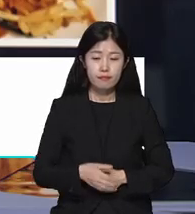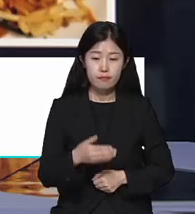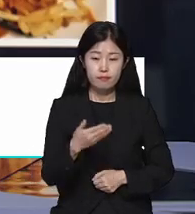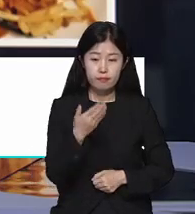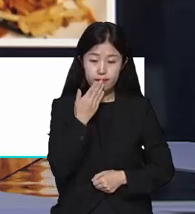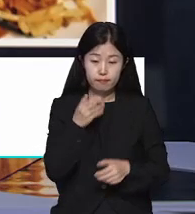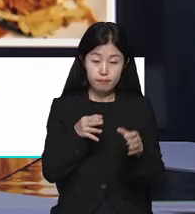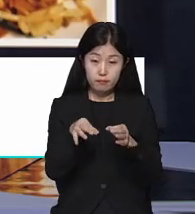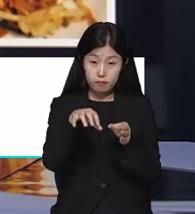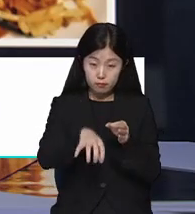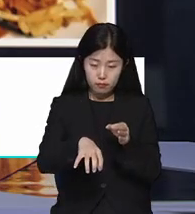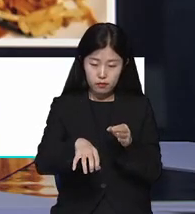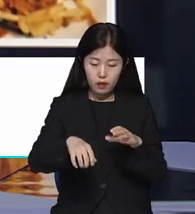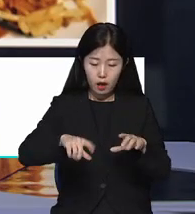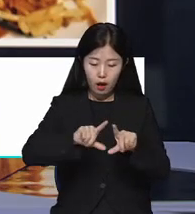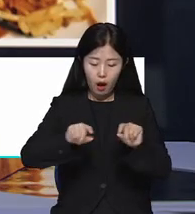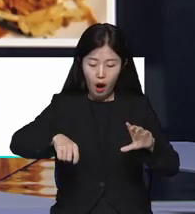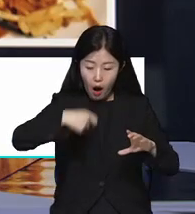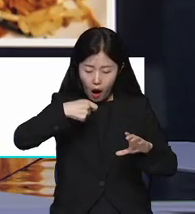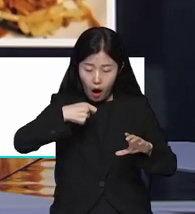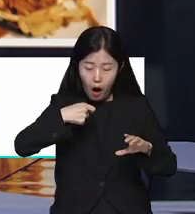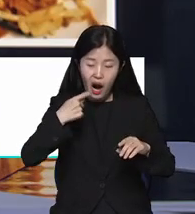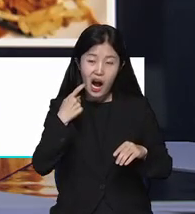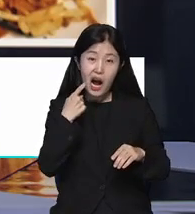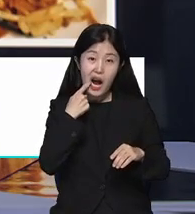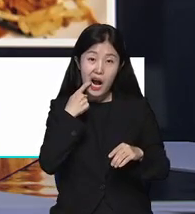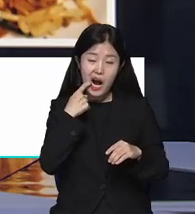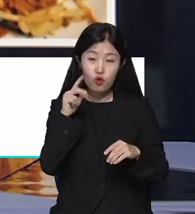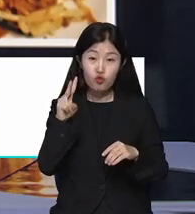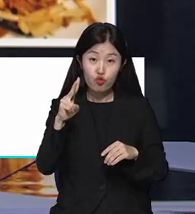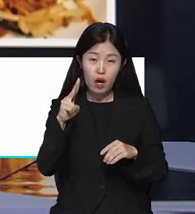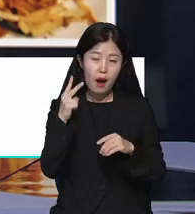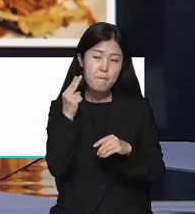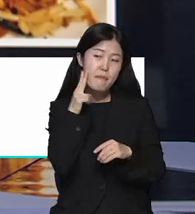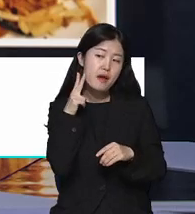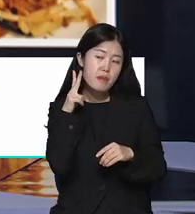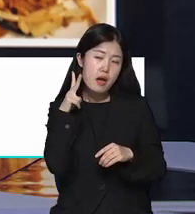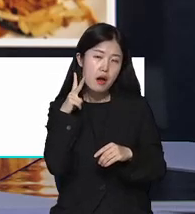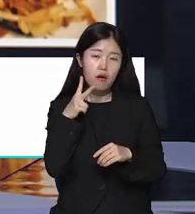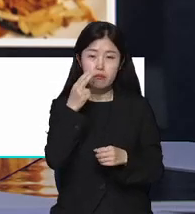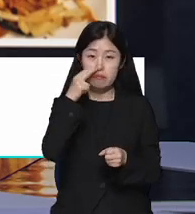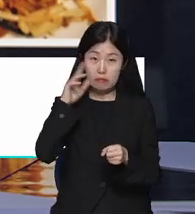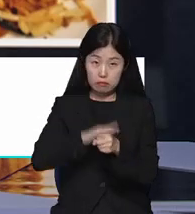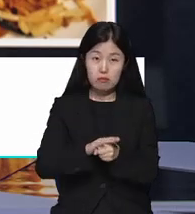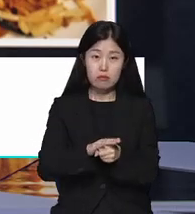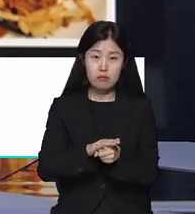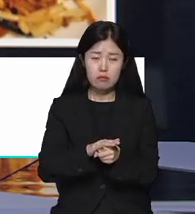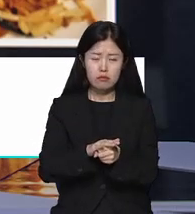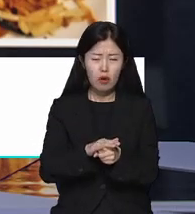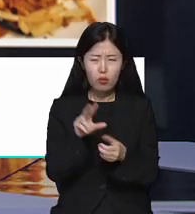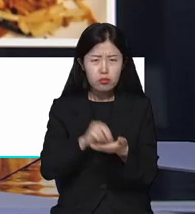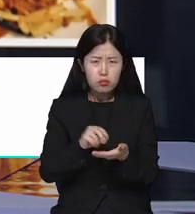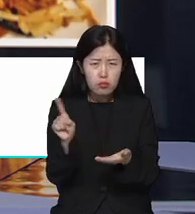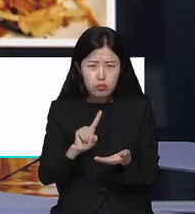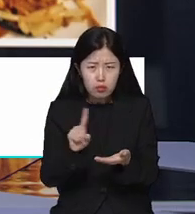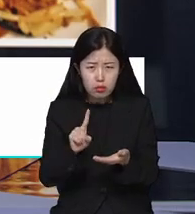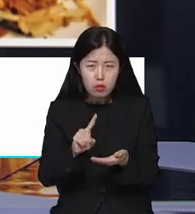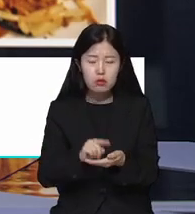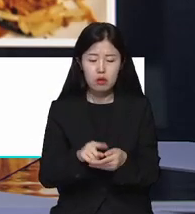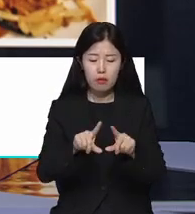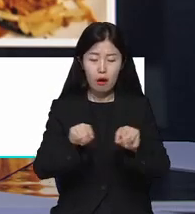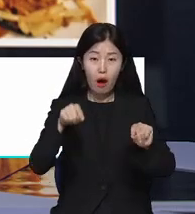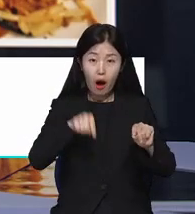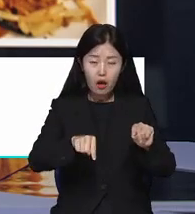식당에서 음식을 먹다가 어금니 두 개가 부러지는 황당한 일이 벌어졌습니다 음식 안에 있던 유리 조각